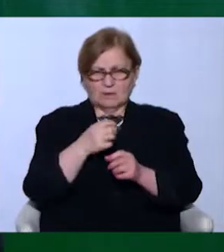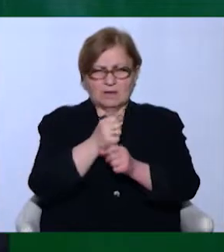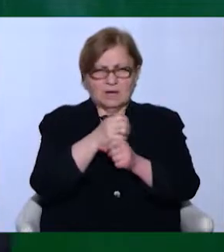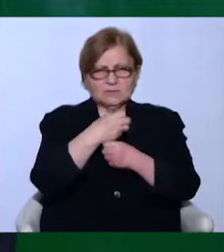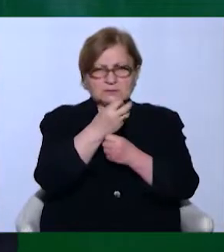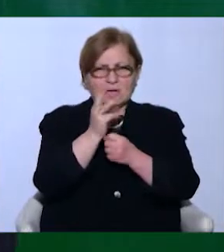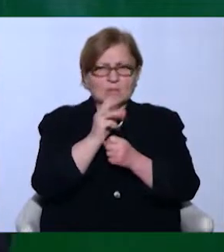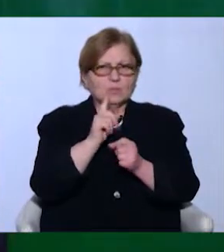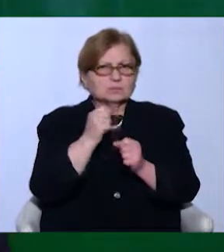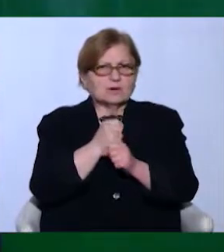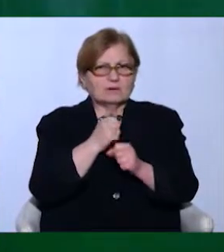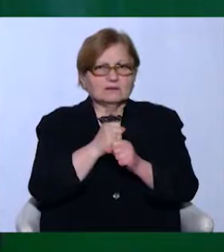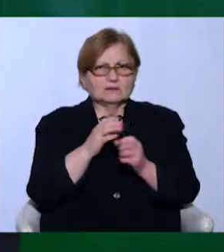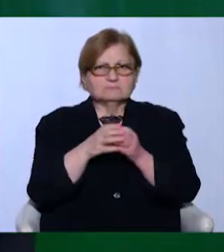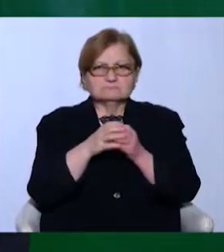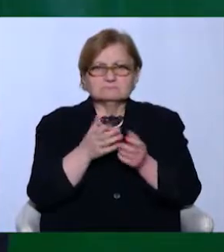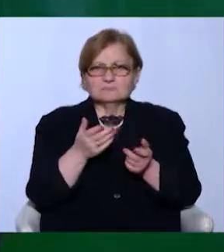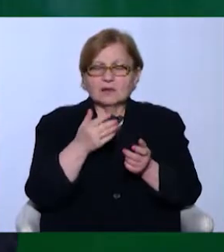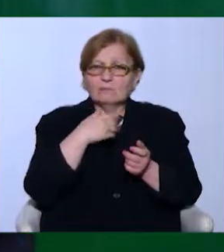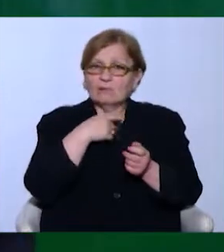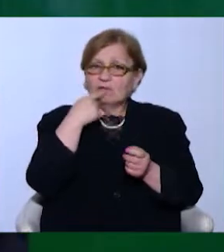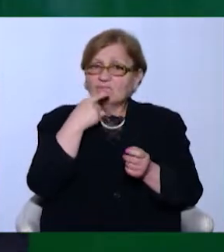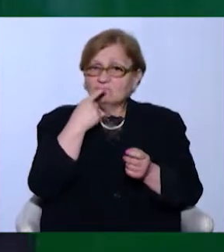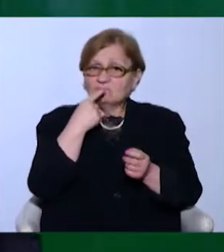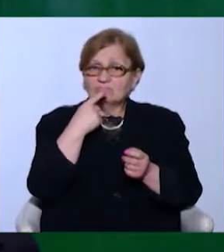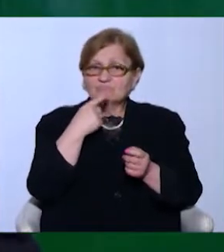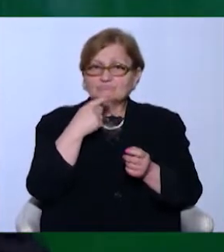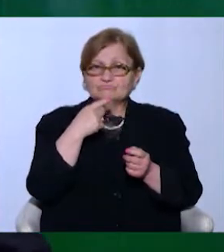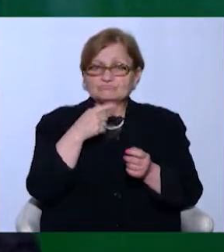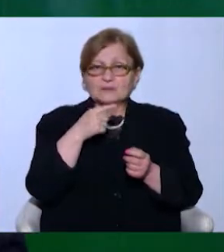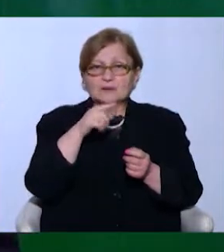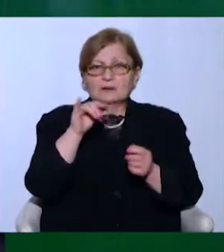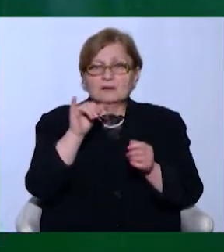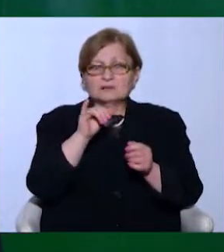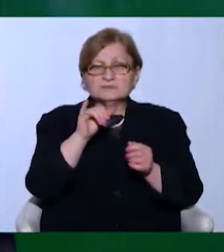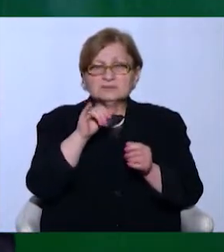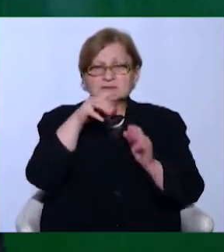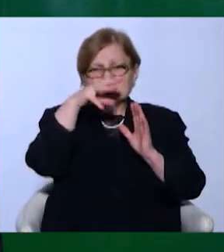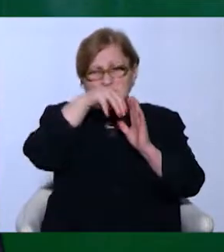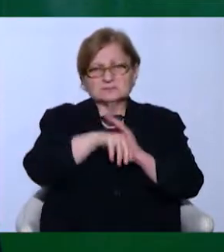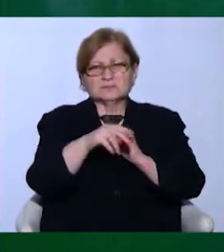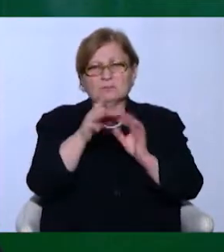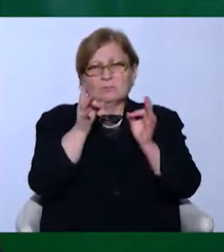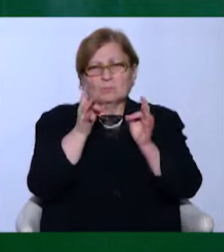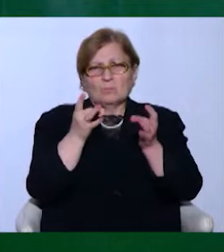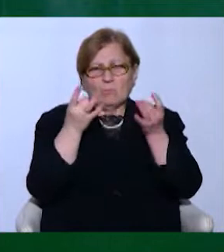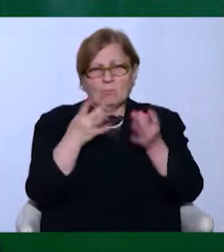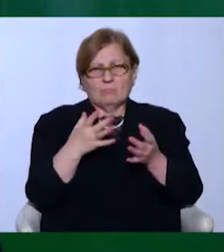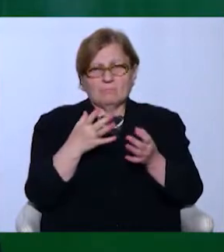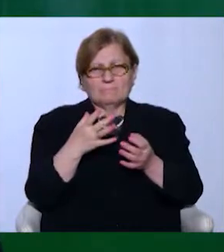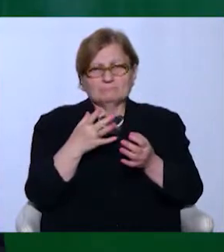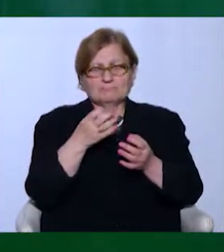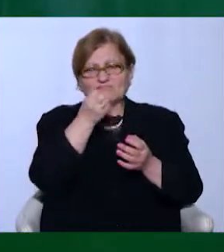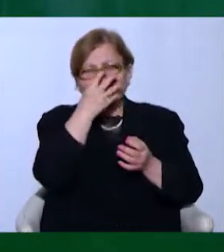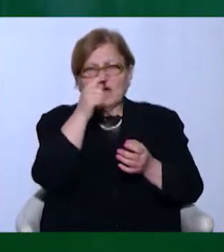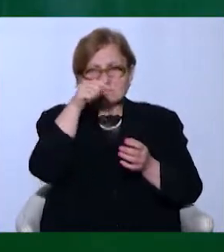ეს რას ნიშნავს? რომ მარტო მეთქვა მე რომ თაიგული უნდა გააკეთოს, სადაც იქნება მიხაკი და ვარდიც, აქ შეიძლება უკვე როგორ